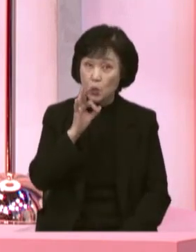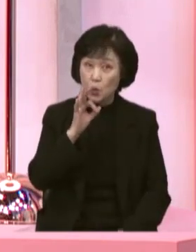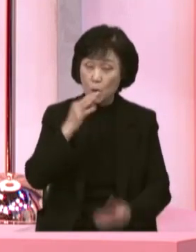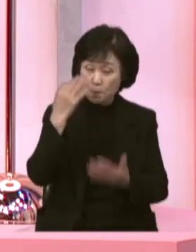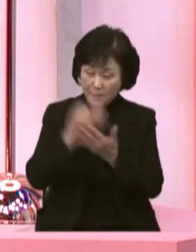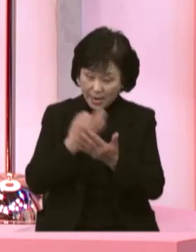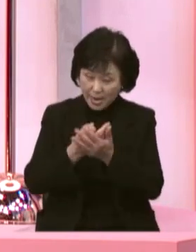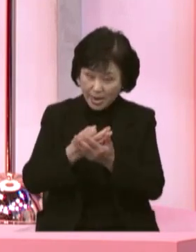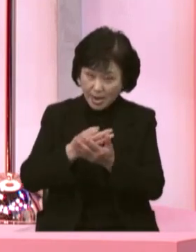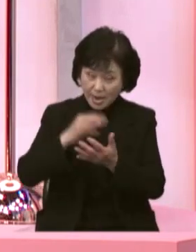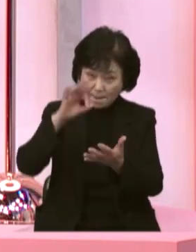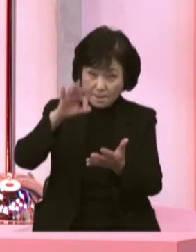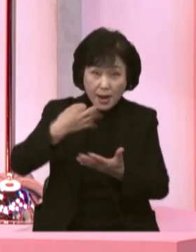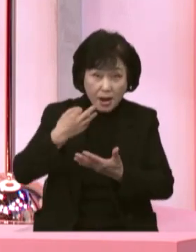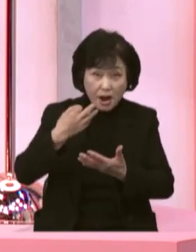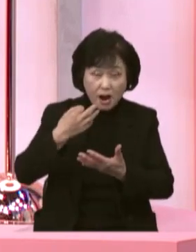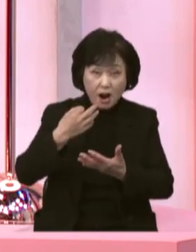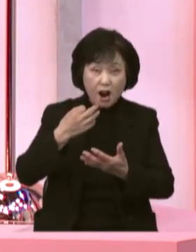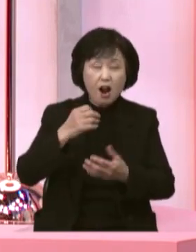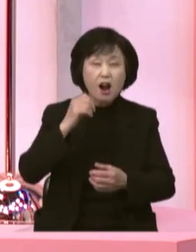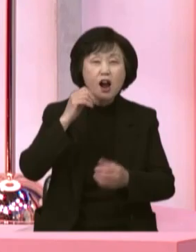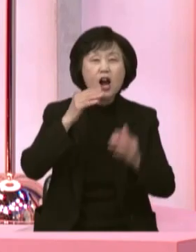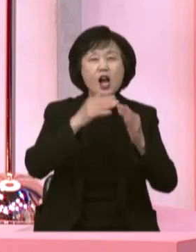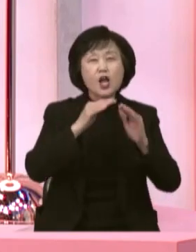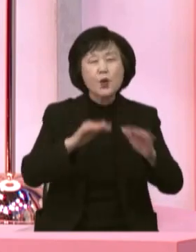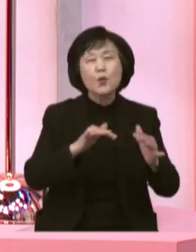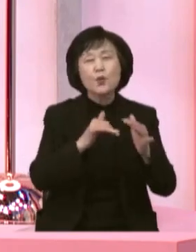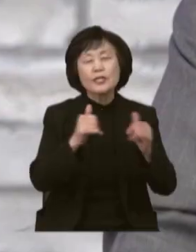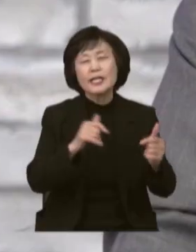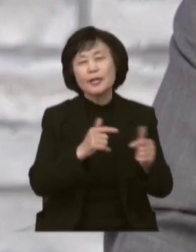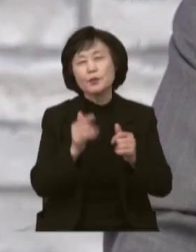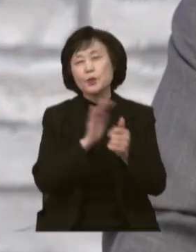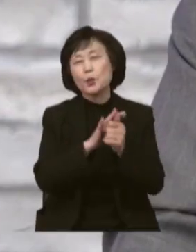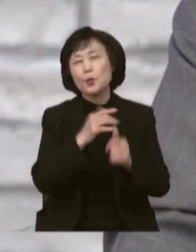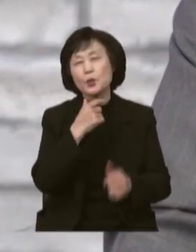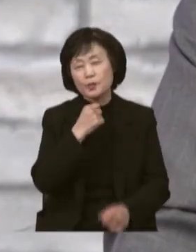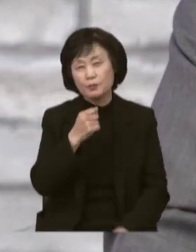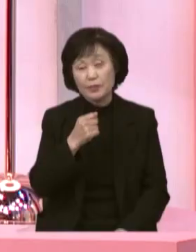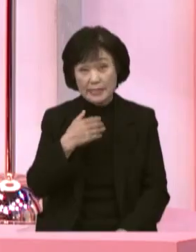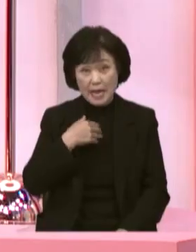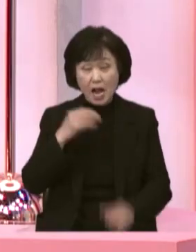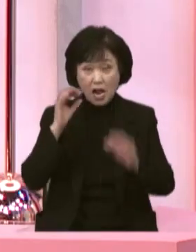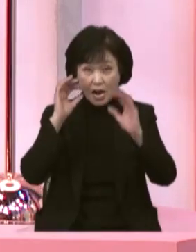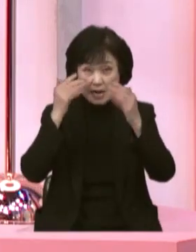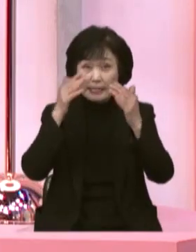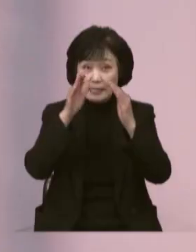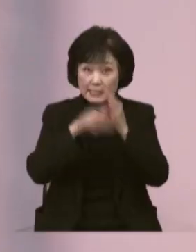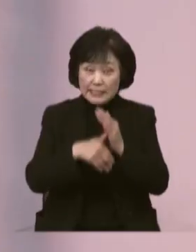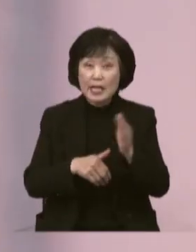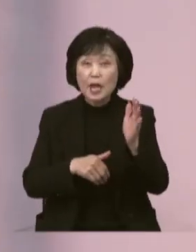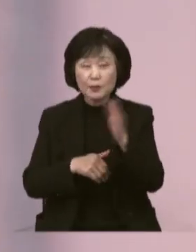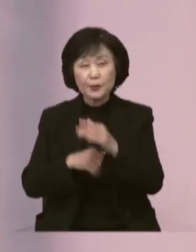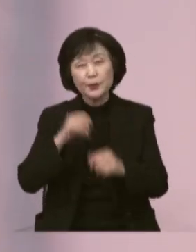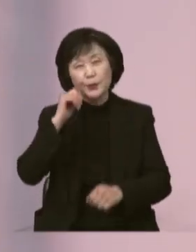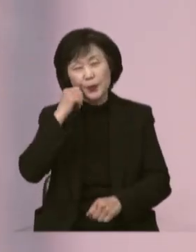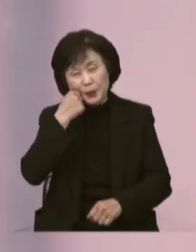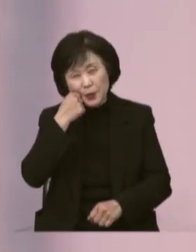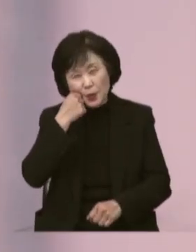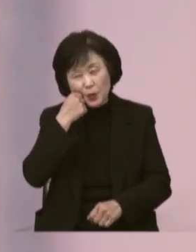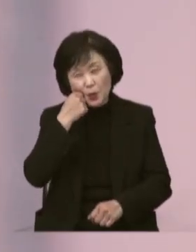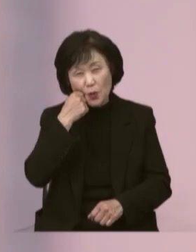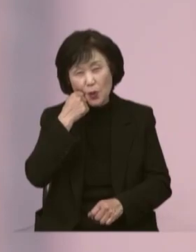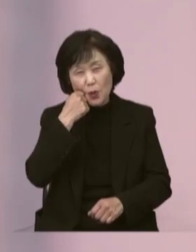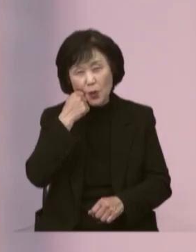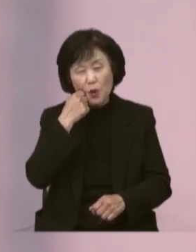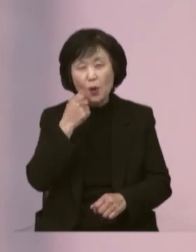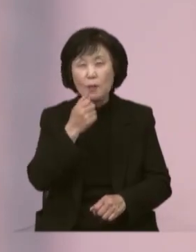갔었어요. 나는 무조건 돈 벌면 저 어려운 사람들 도와줄 거야. 이 그런 걸 갖고 자랐어요. 막 남이 막